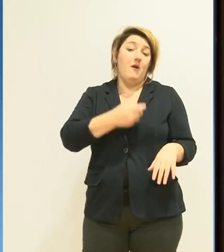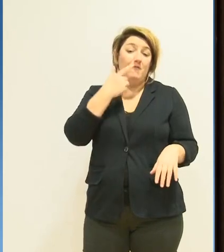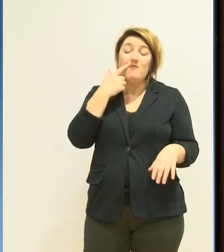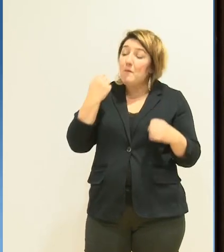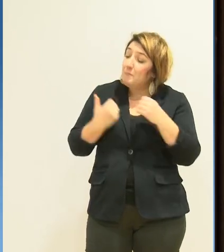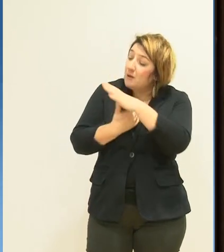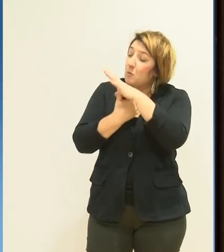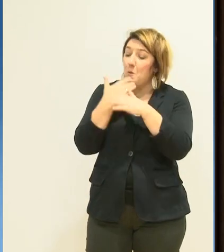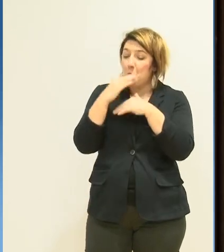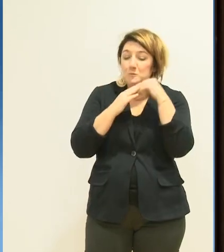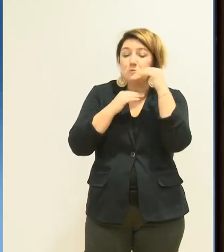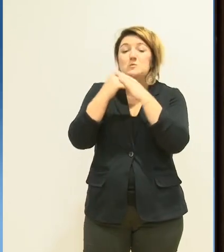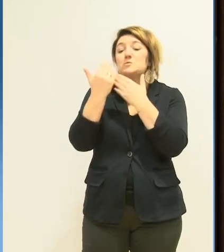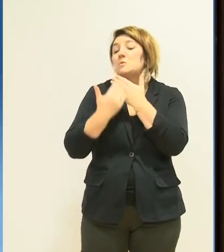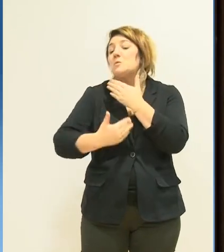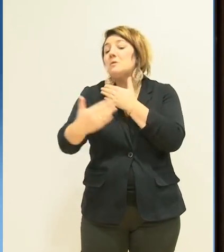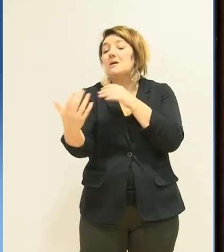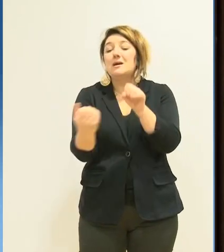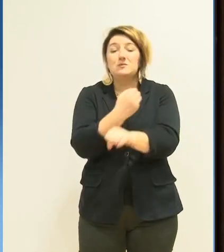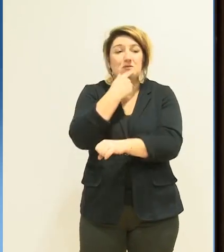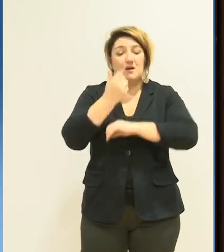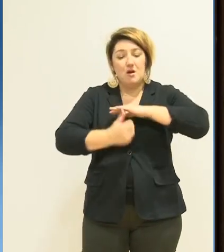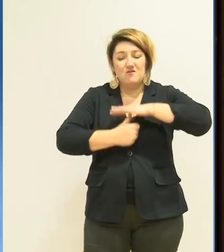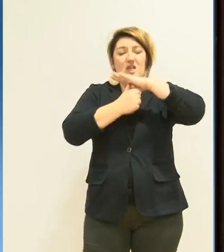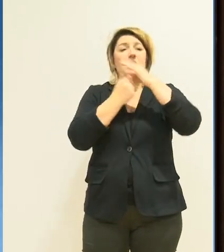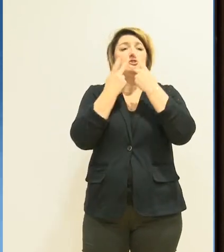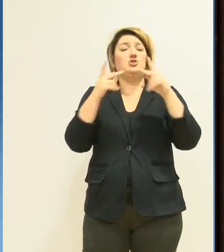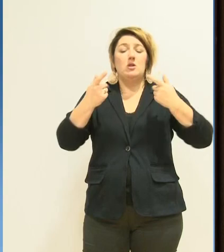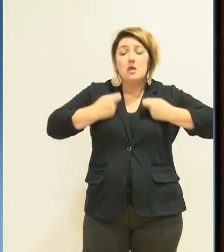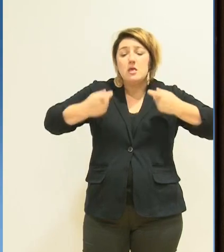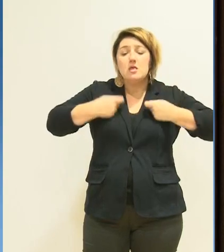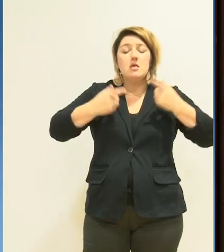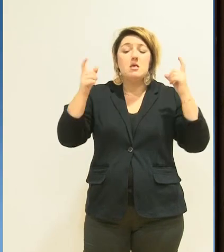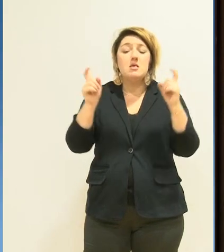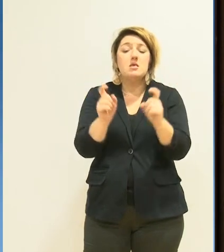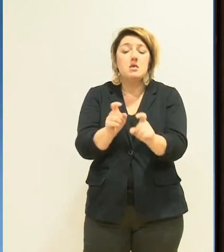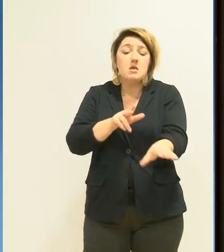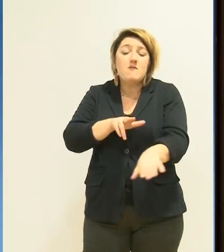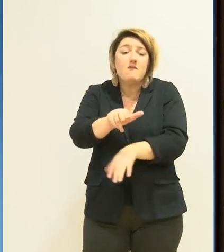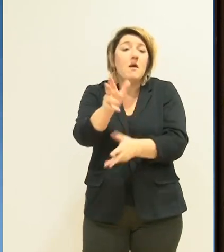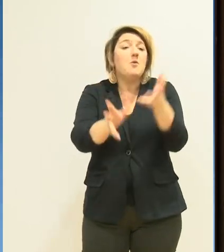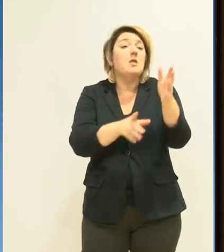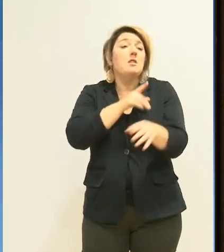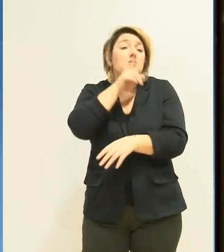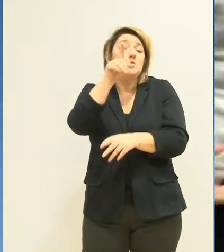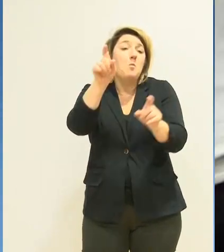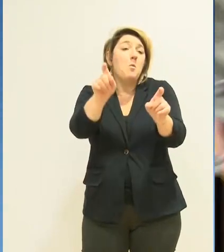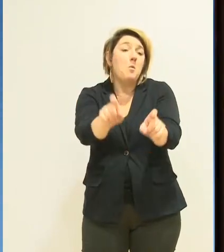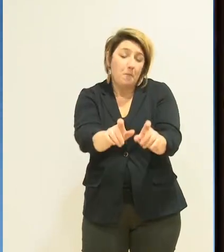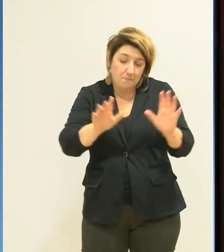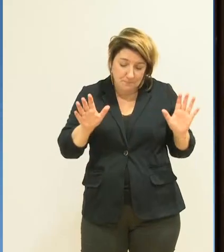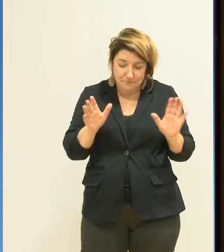est peut-être un peu moins de charges de centralité pour la ville centre monsieur chamussy